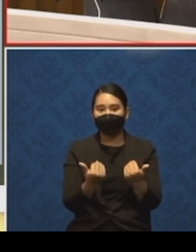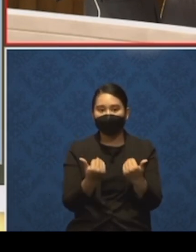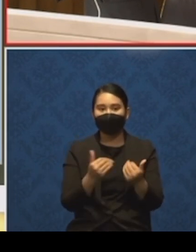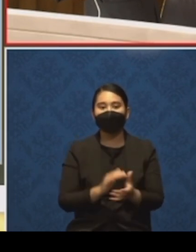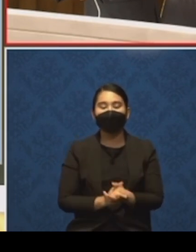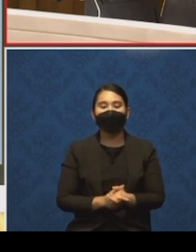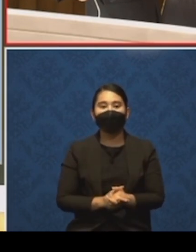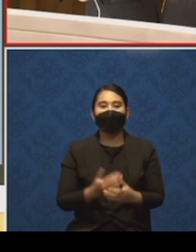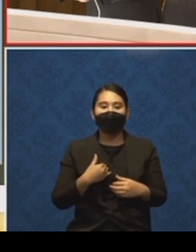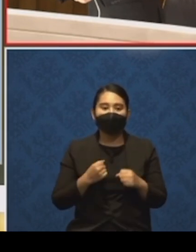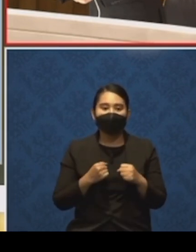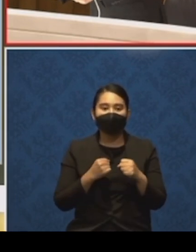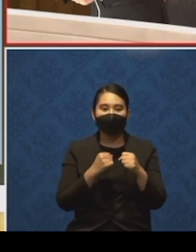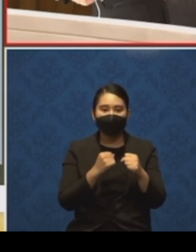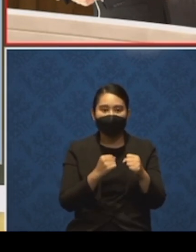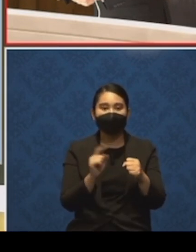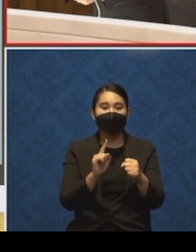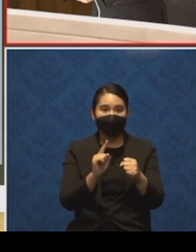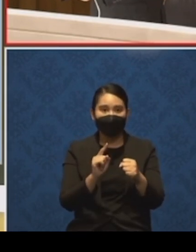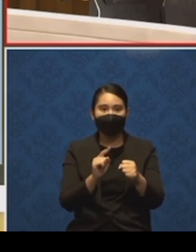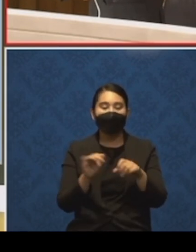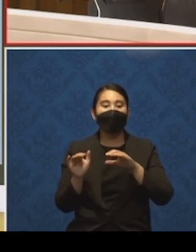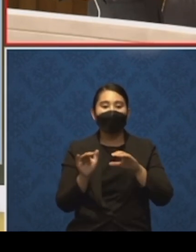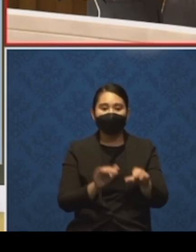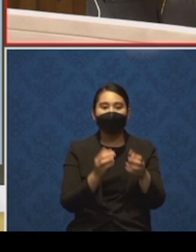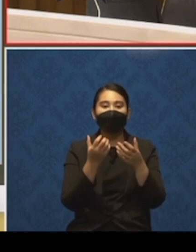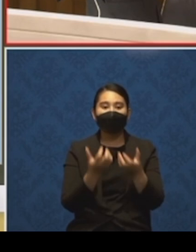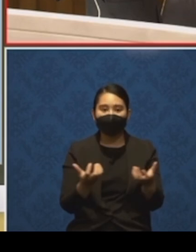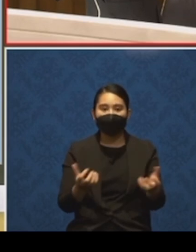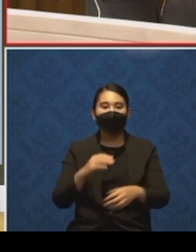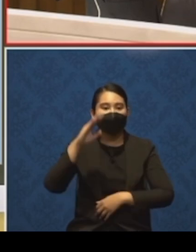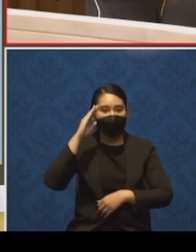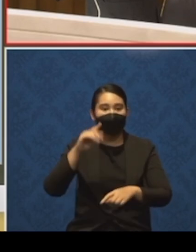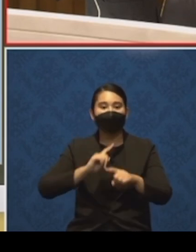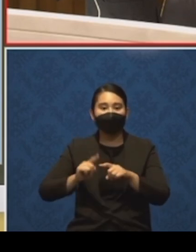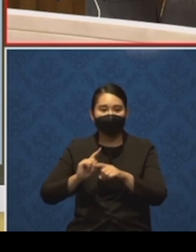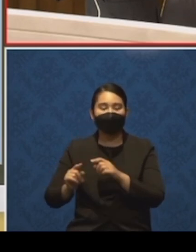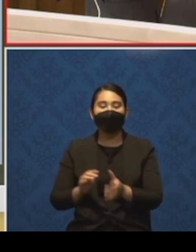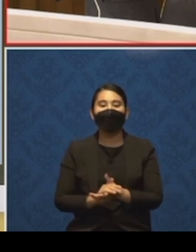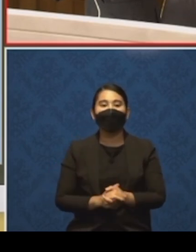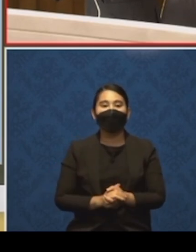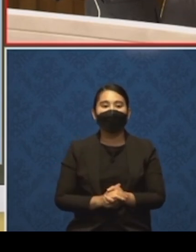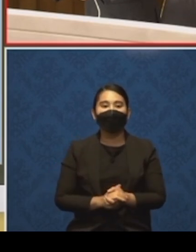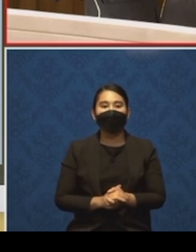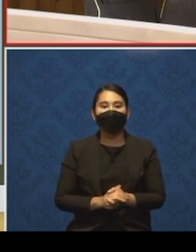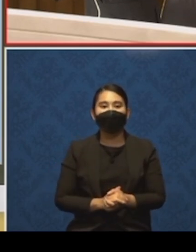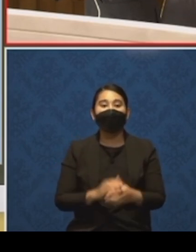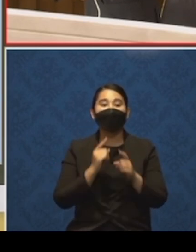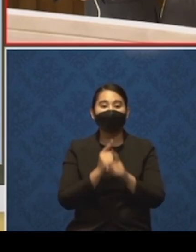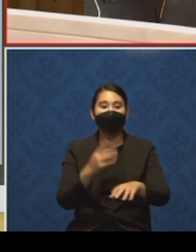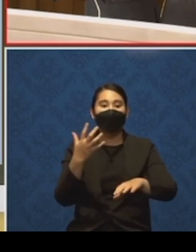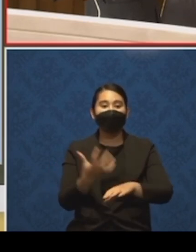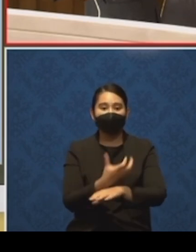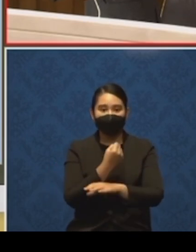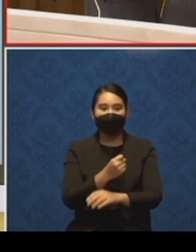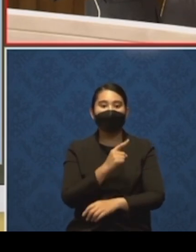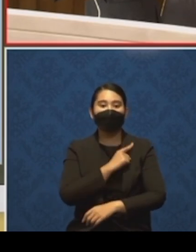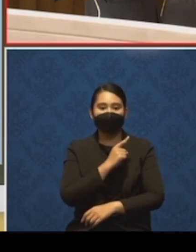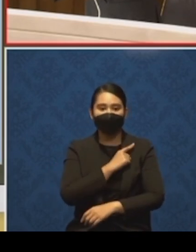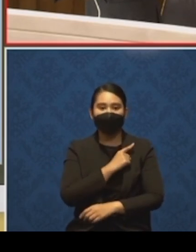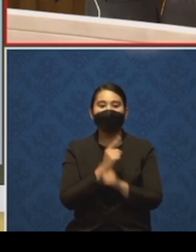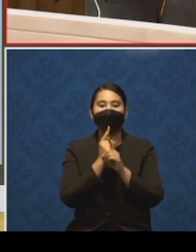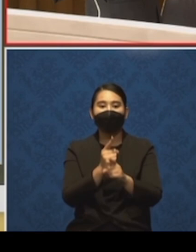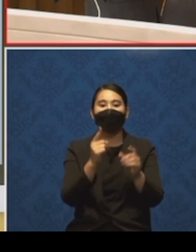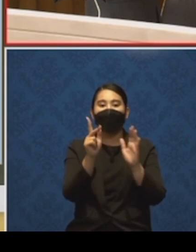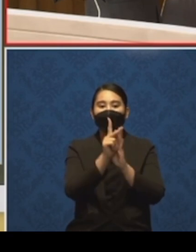จะพยายามที่จะสร้างความพร้อมให้กองทัพที่จะรองรับสถานการณ์ตามอำนาจหน้าที่ที่กำหนดไว้ในกฎหม